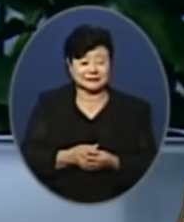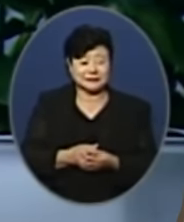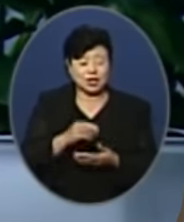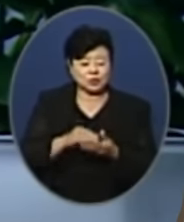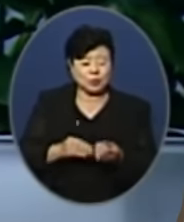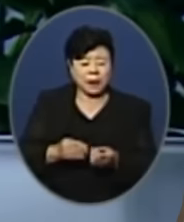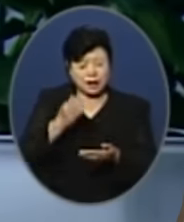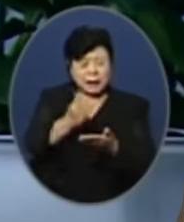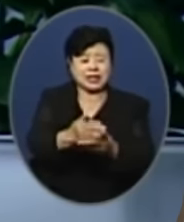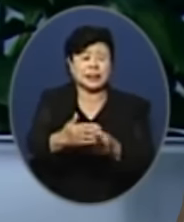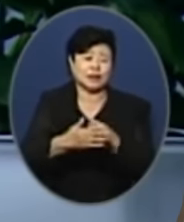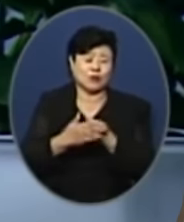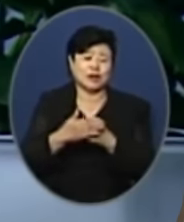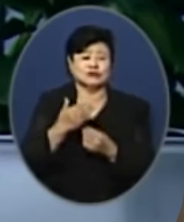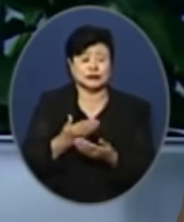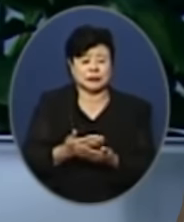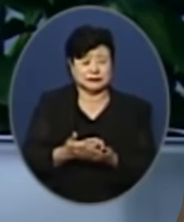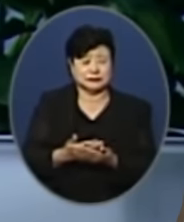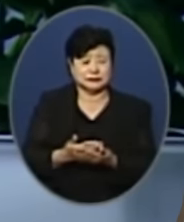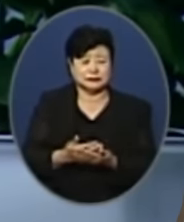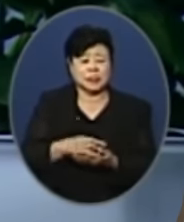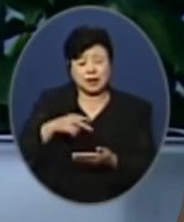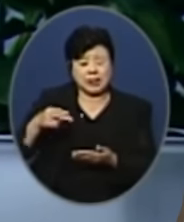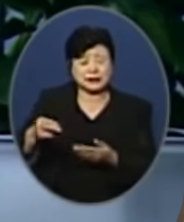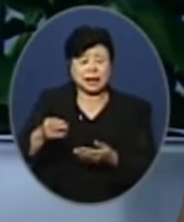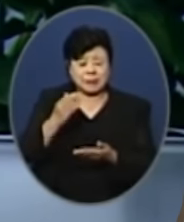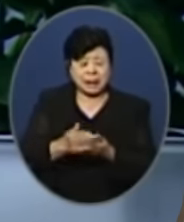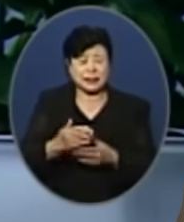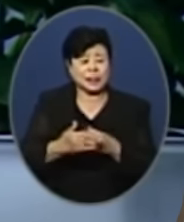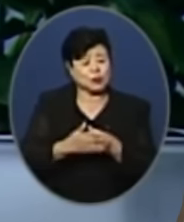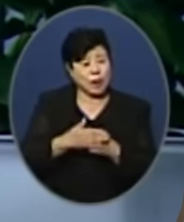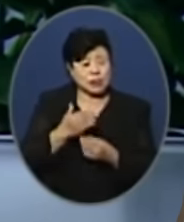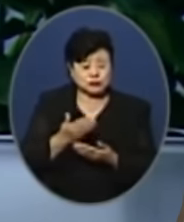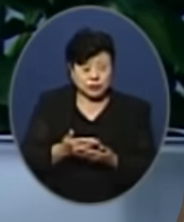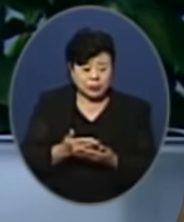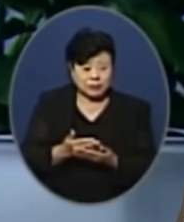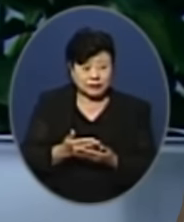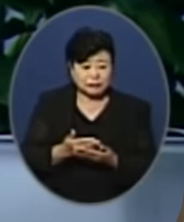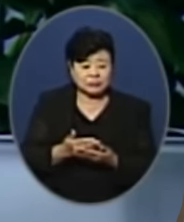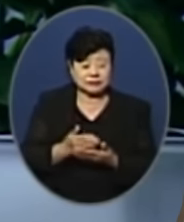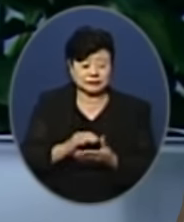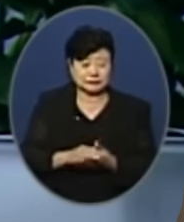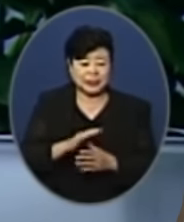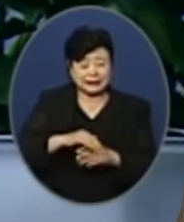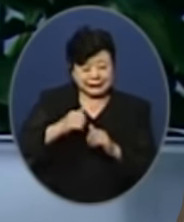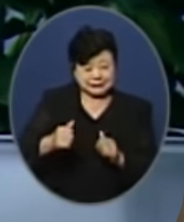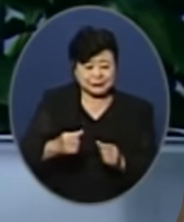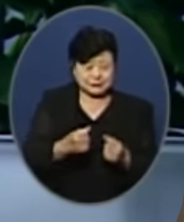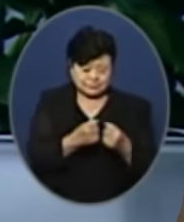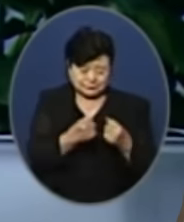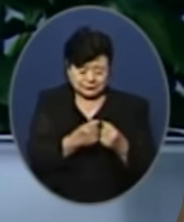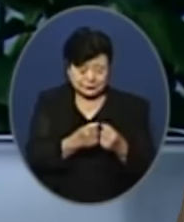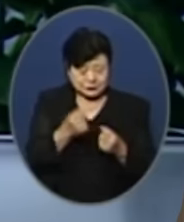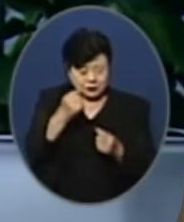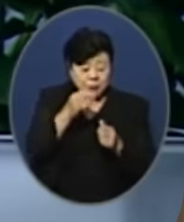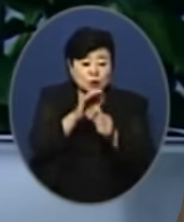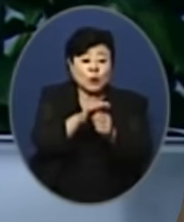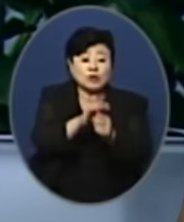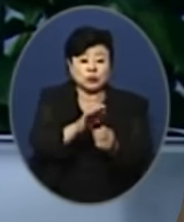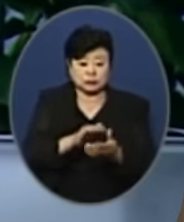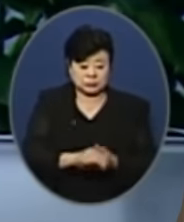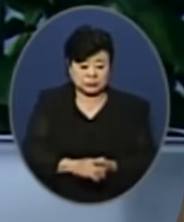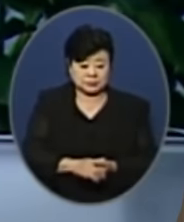도박 안 하게 도와주시옵소서. 방탕 안 하게 도와주시옵소서. 그리고 대결하고 일어나면 성령이 도와주시는